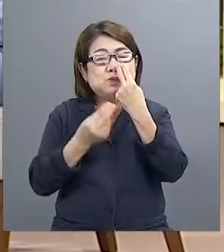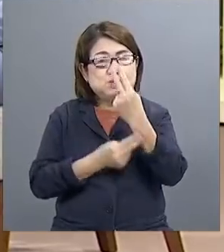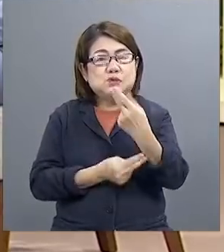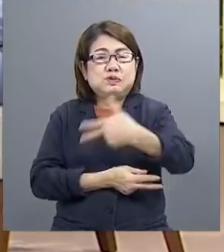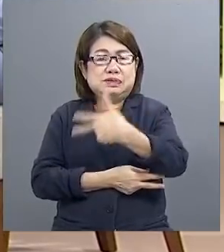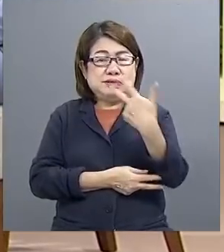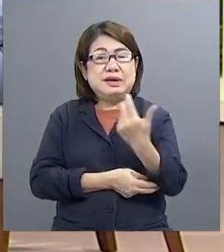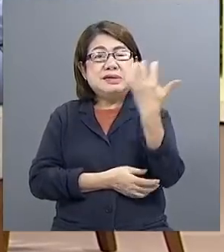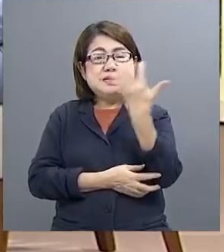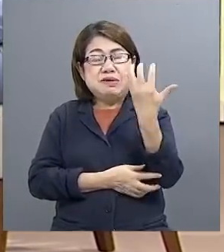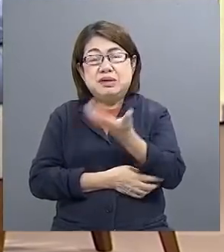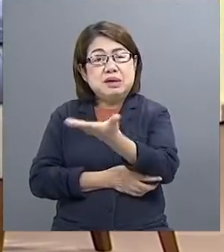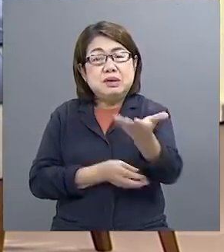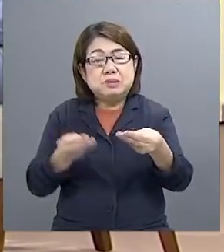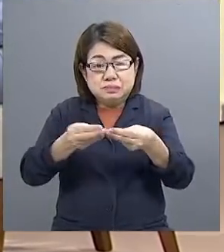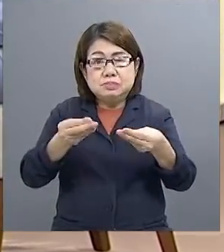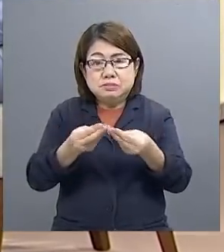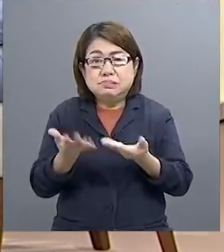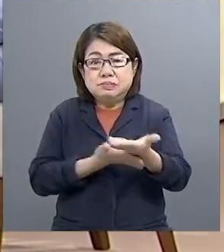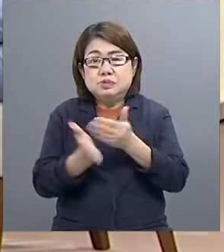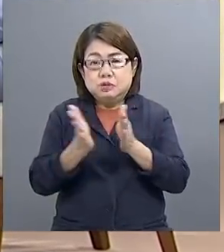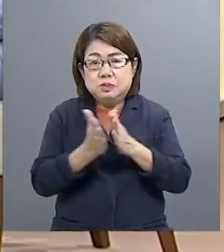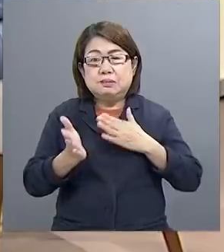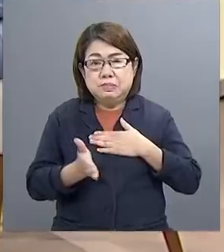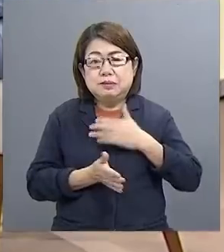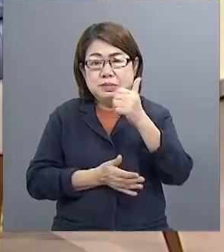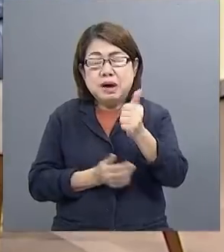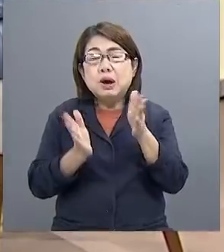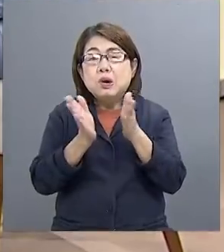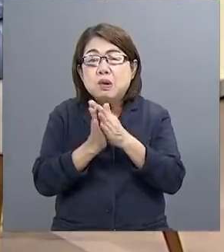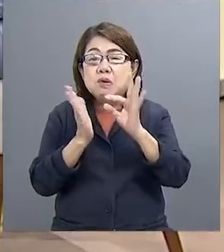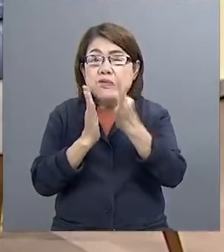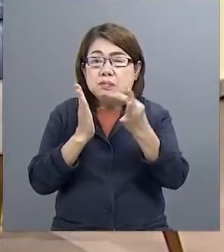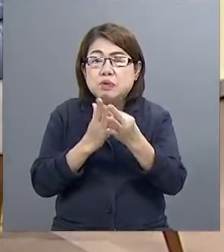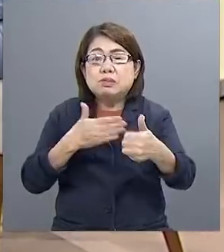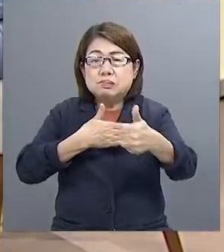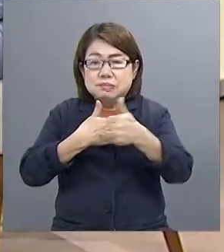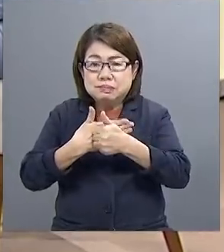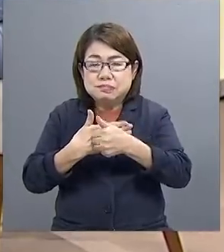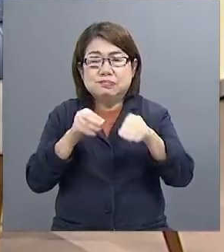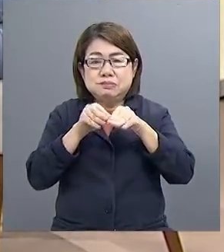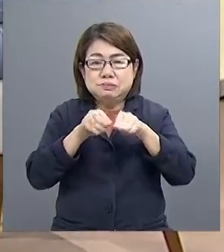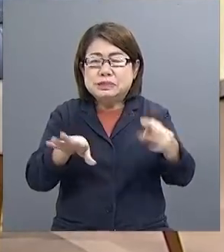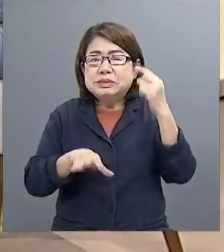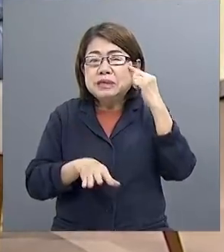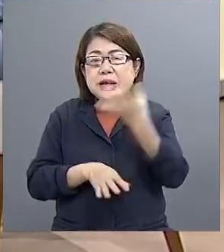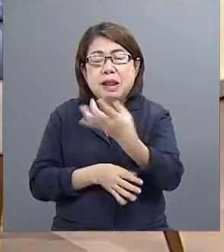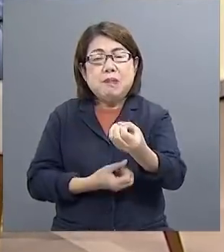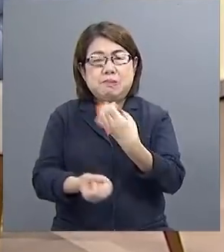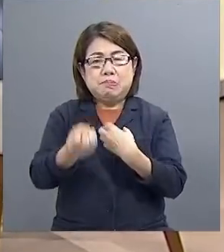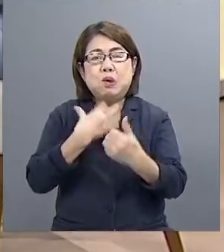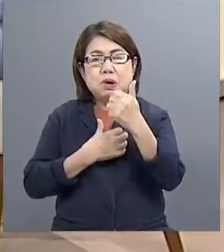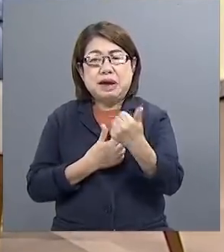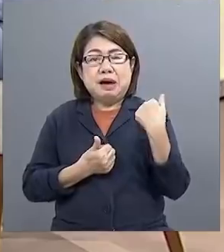จัดรายการไปพร้อมกันได้นะครับใครติดตามผ่านทาง facebook likeกดไลค์กดแชร์แสดงความเห็นนะครับแม้ว่าเราจัดรายการกัน 3คน